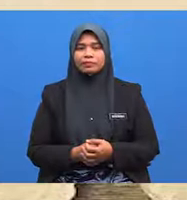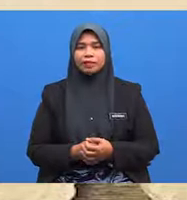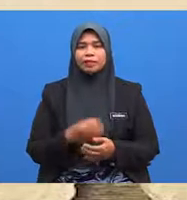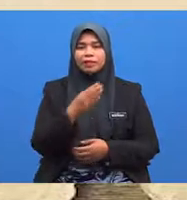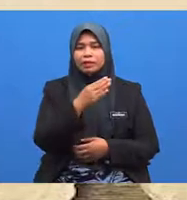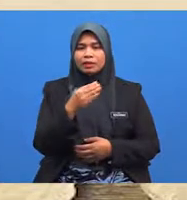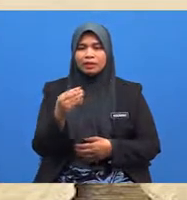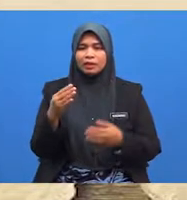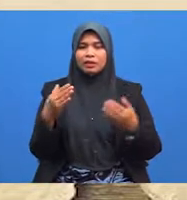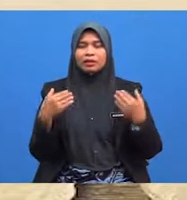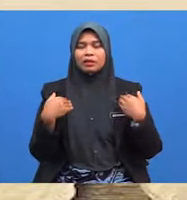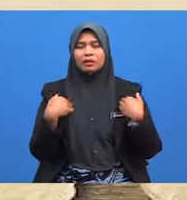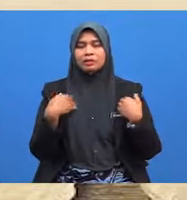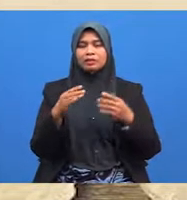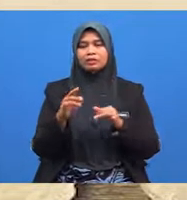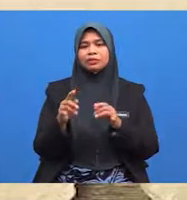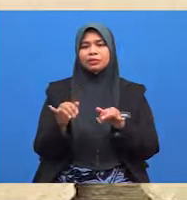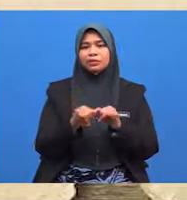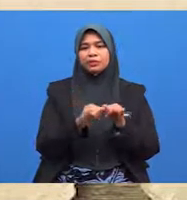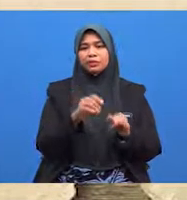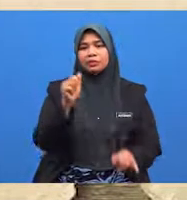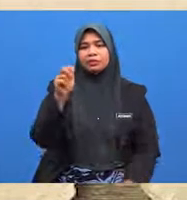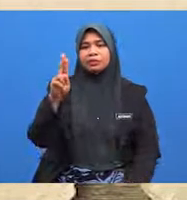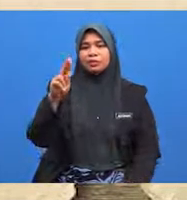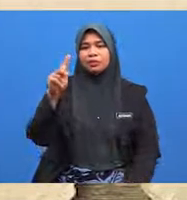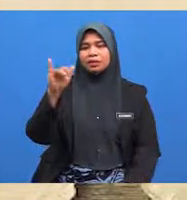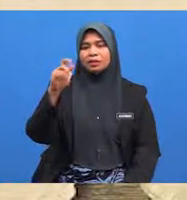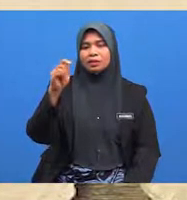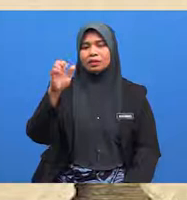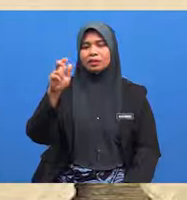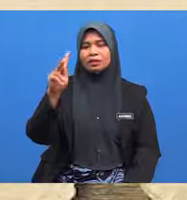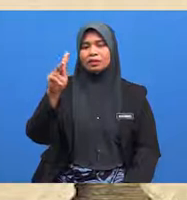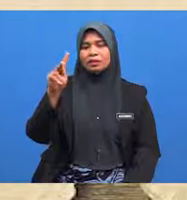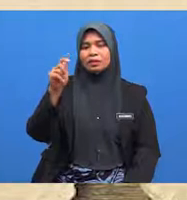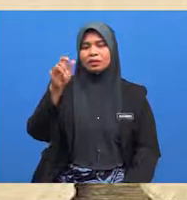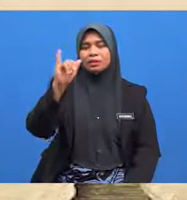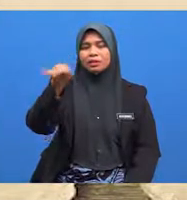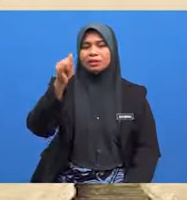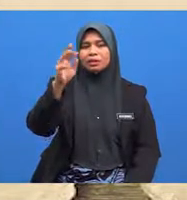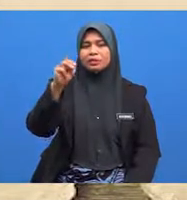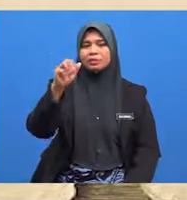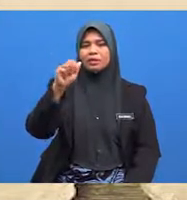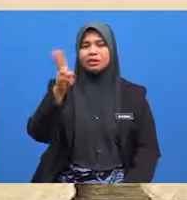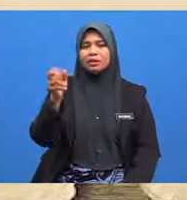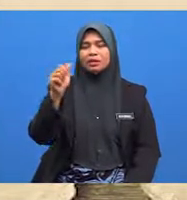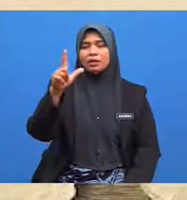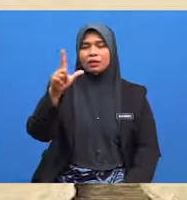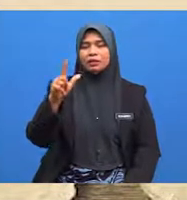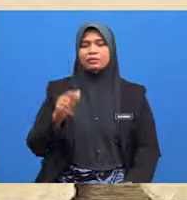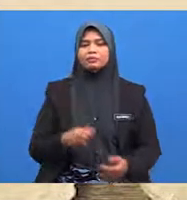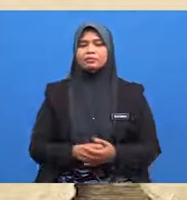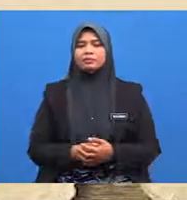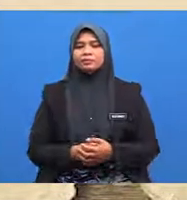Malah, arkitek Taj Mahal dan Kota Merah juga berasal dari Parsi, iaitu Ustaz Ahmad